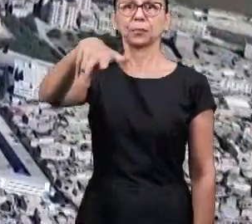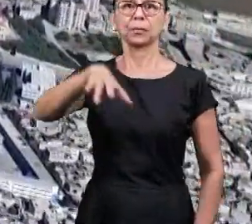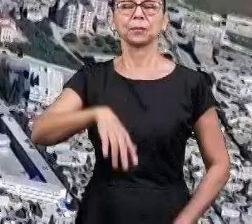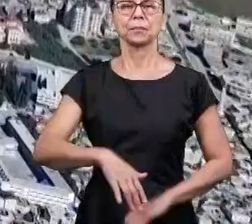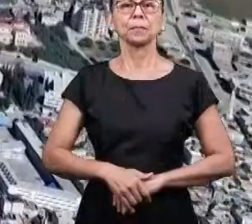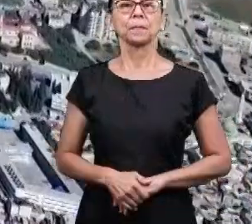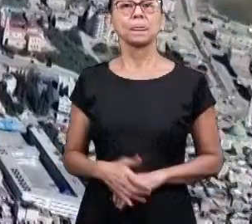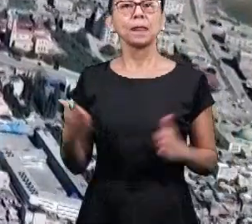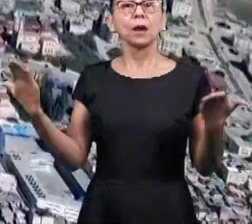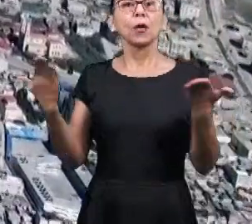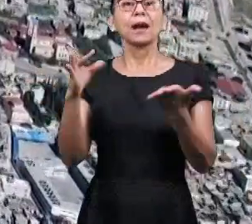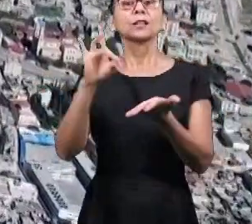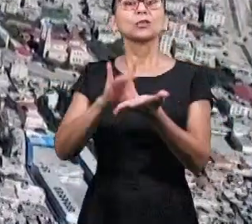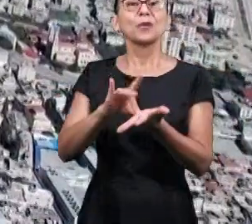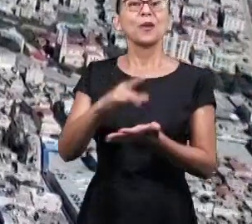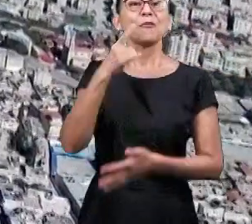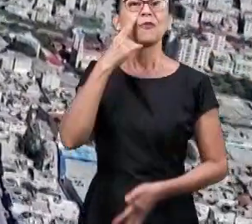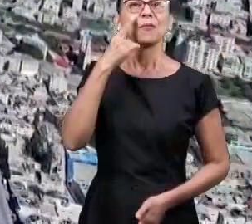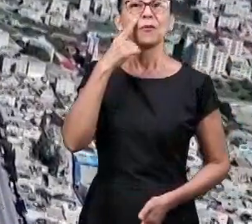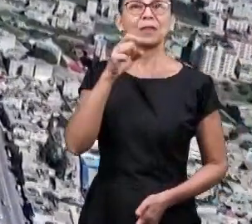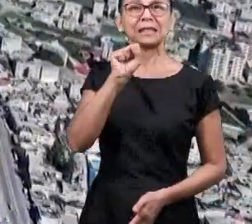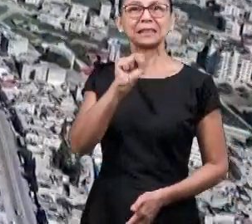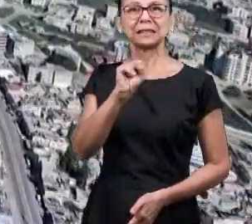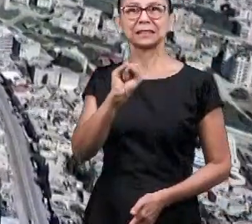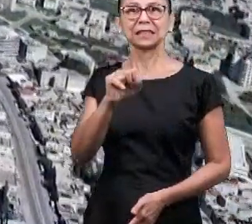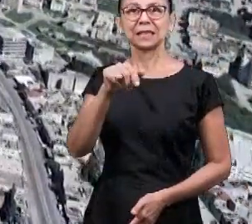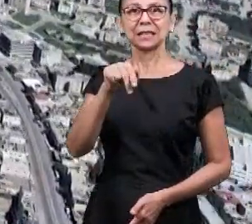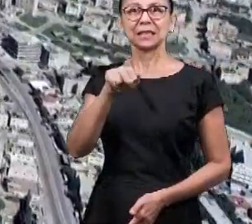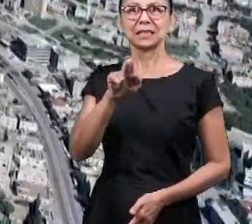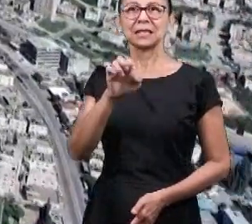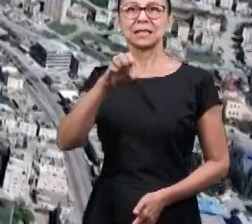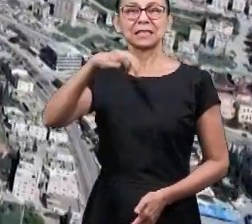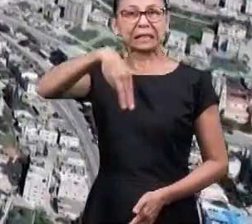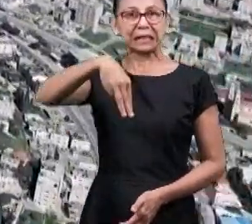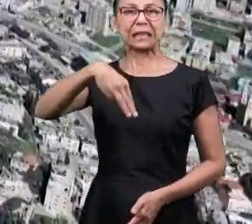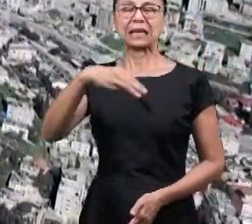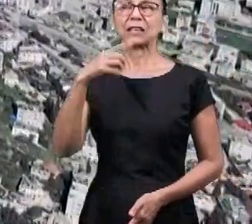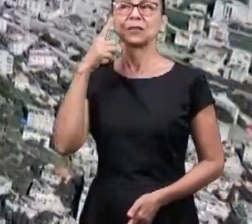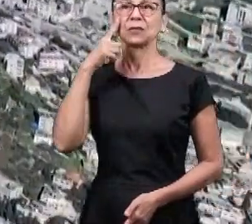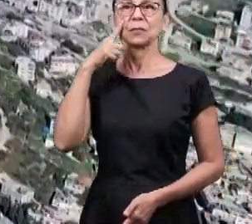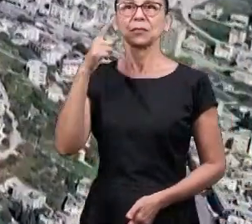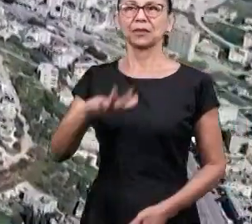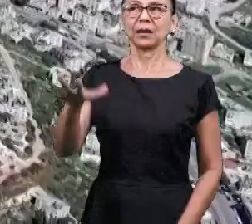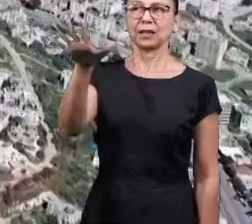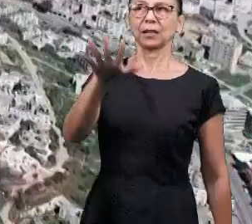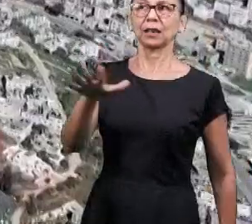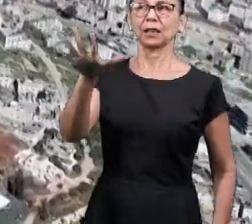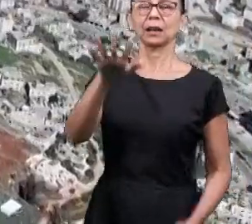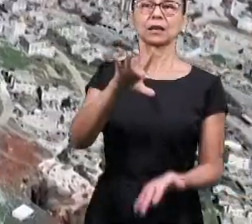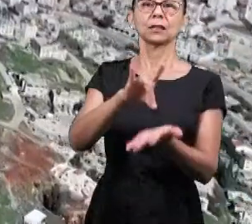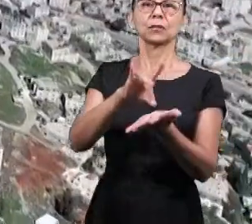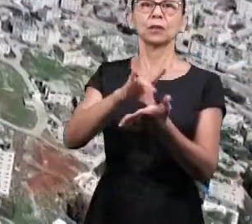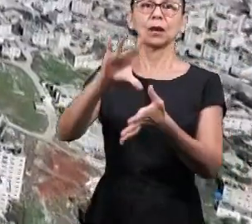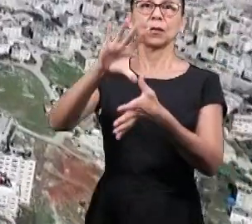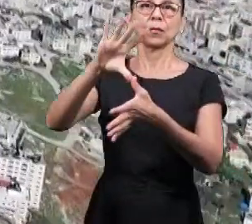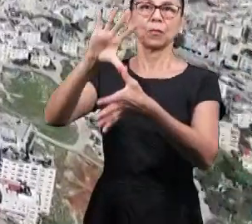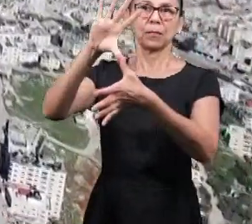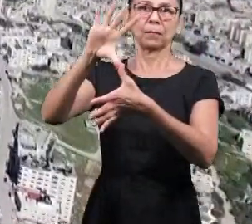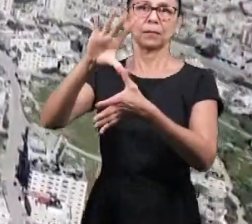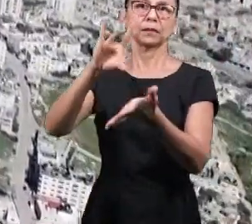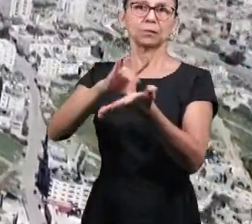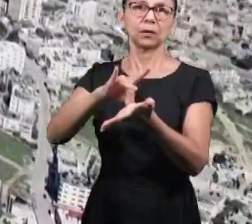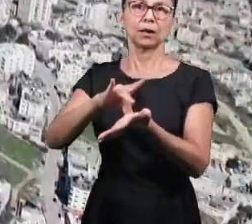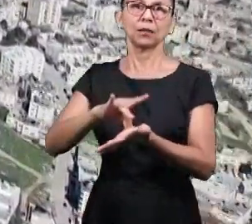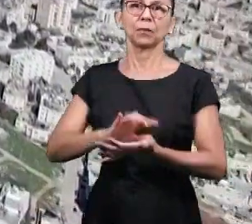par Samarie et très probablement il a fait ce trajet qu'on voit en ligne rouge, en une